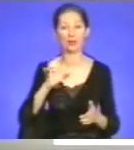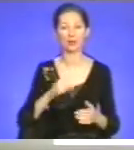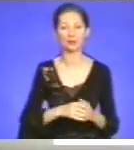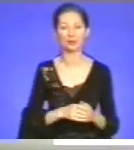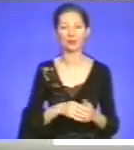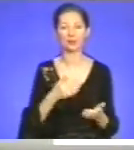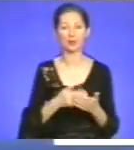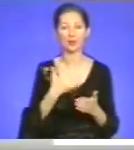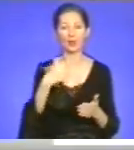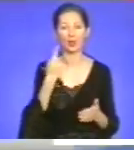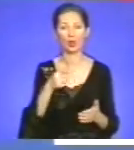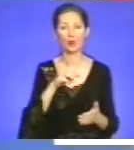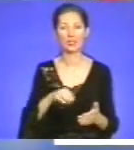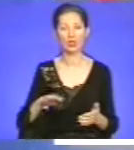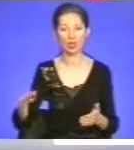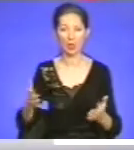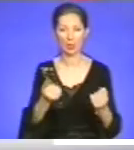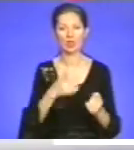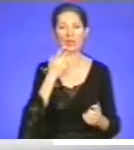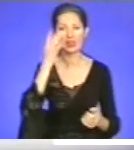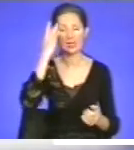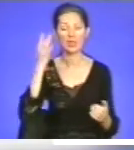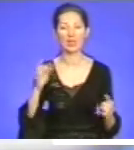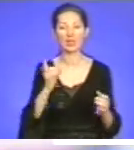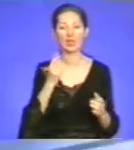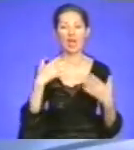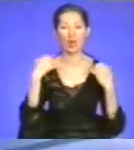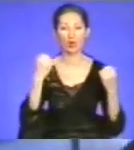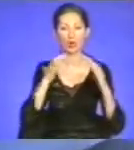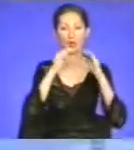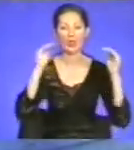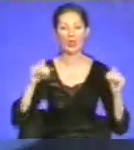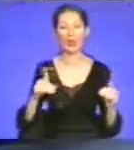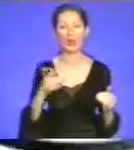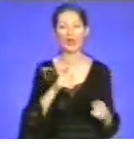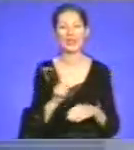Майже 51 тисячу дітей прийняли літні дитячі оздоровчі заклади Тернопільщини.